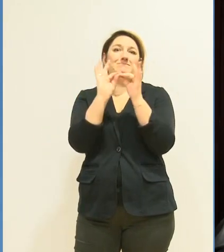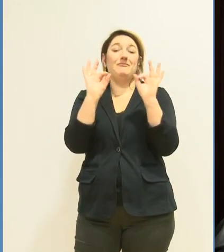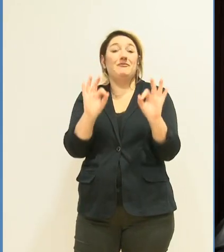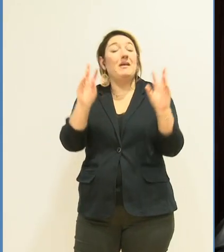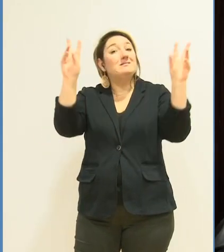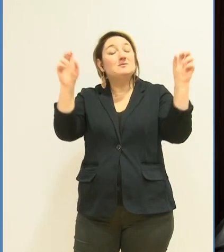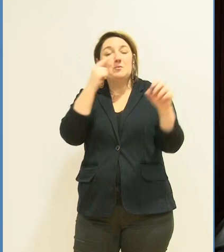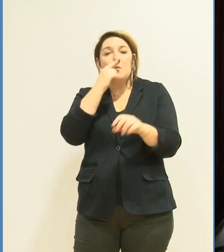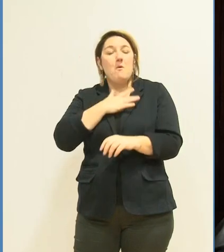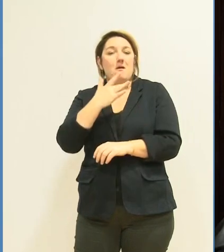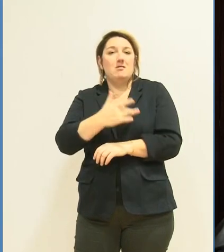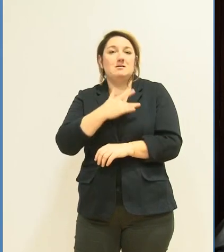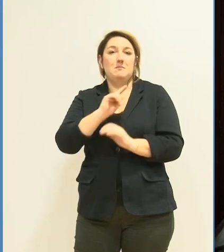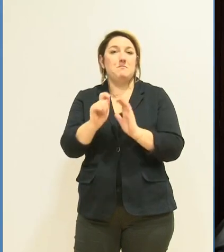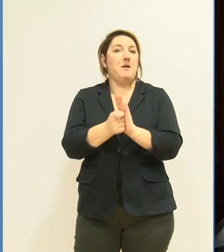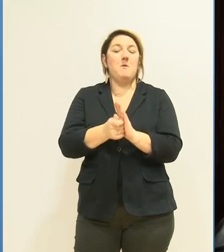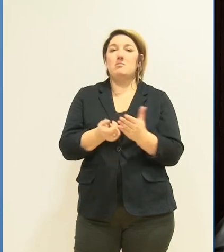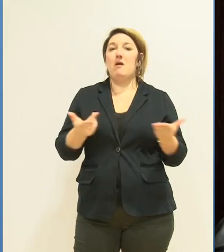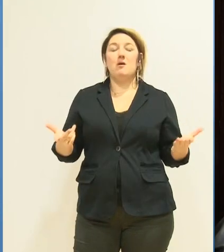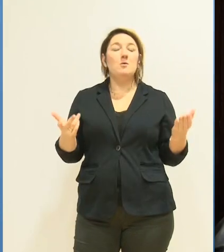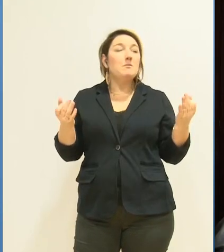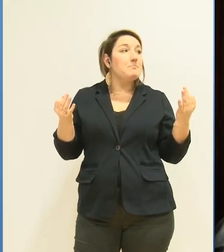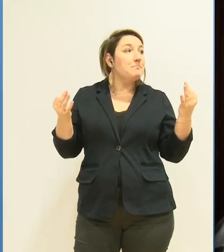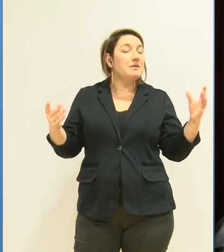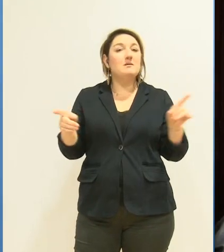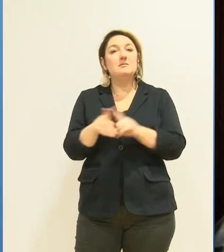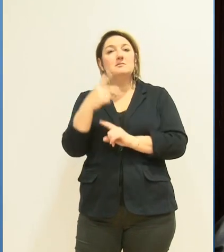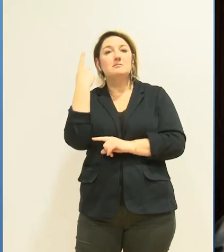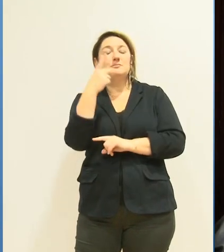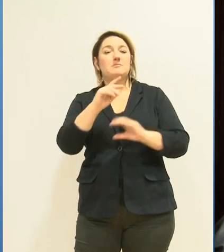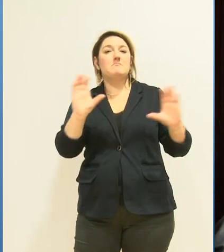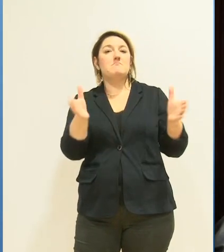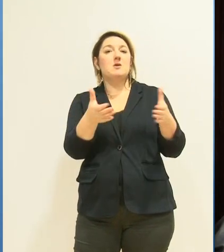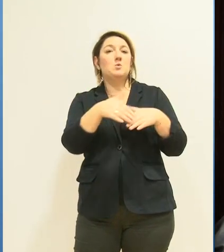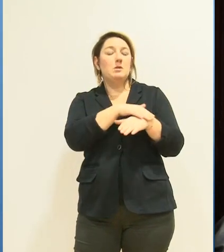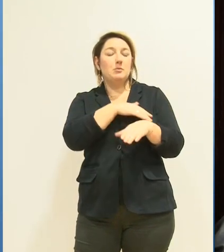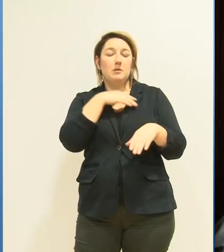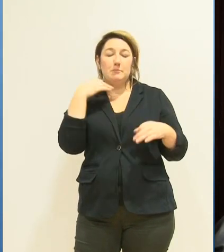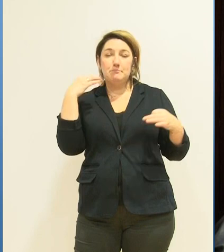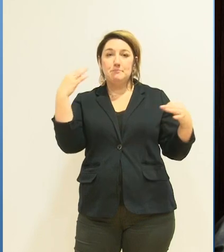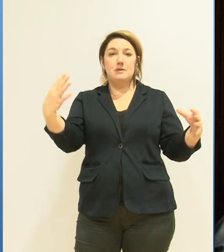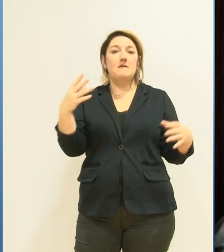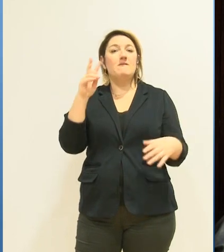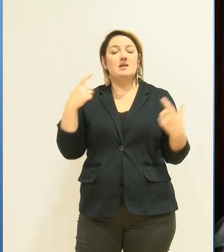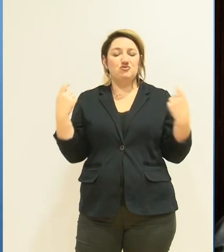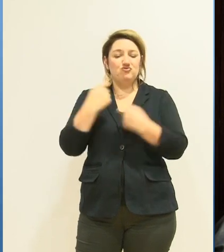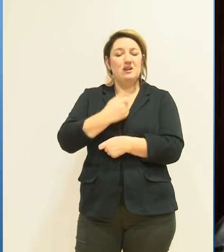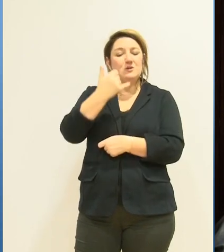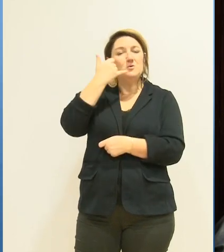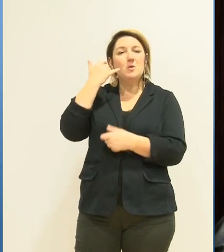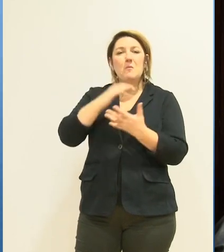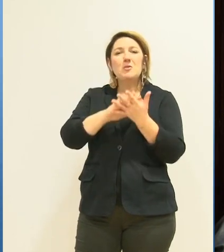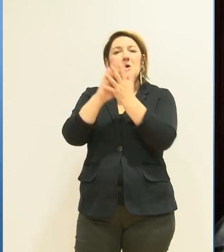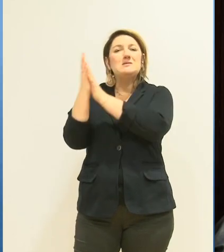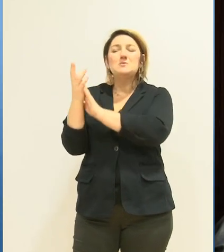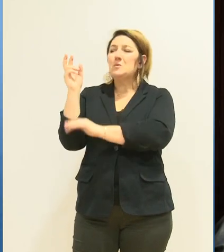qui marque aussi complètement votre majorité léger jaune ne sont pas contre la transition énergétique ce qui revendique